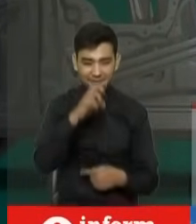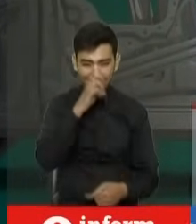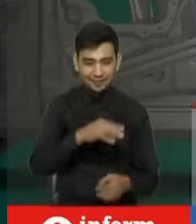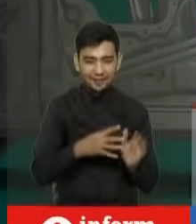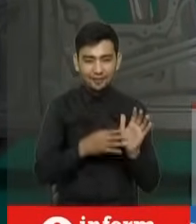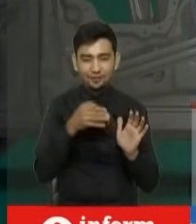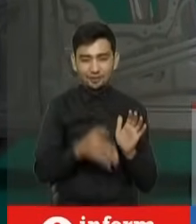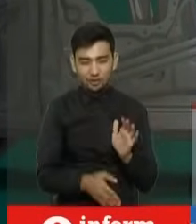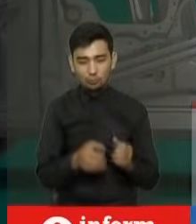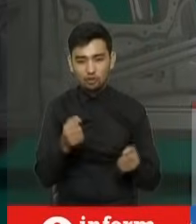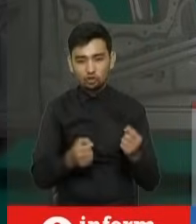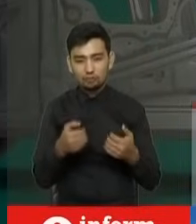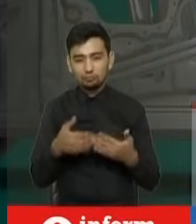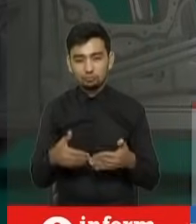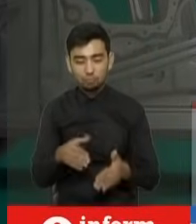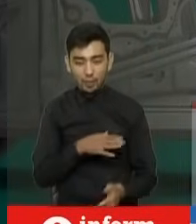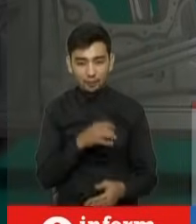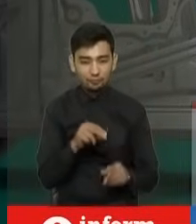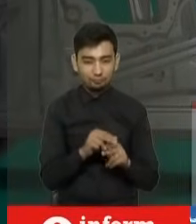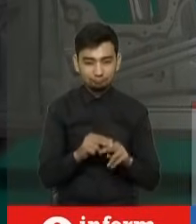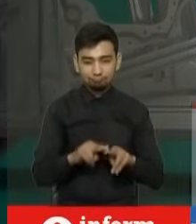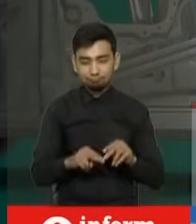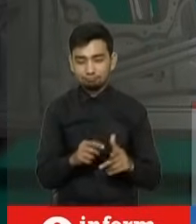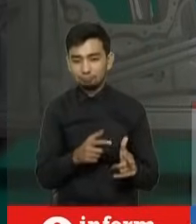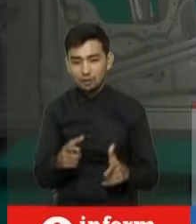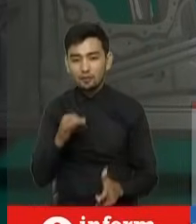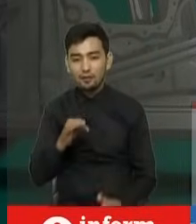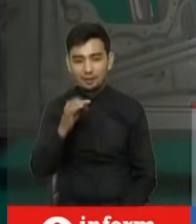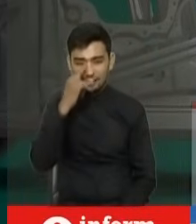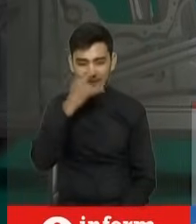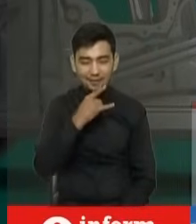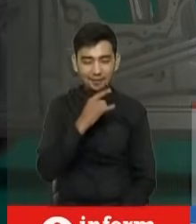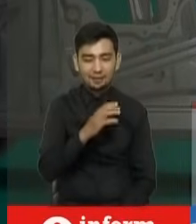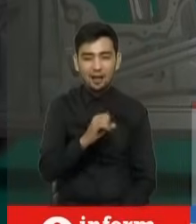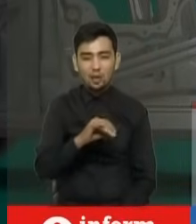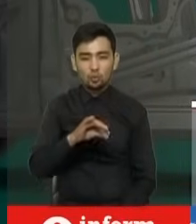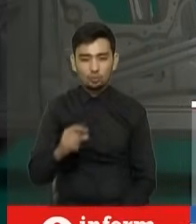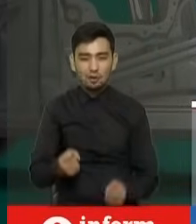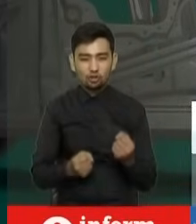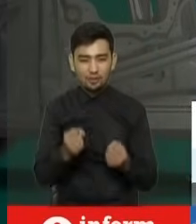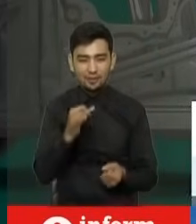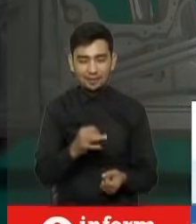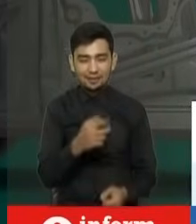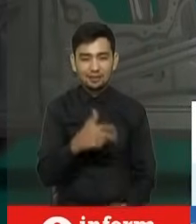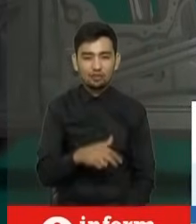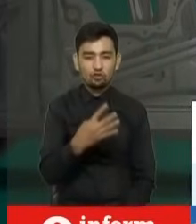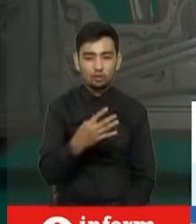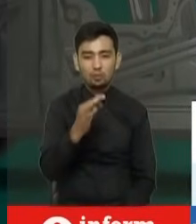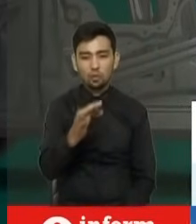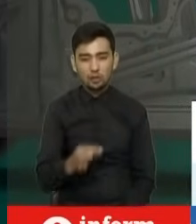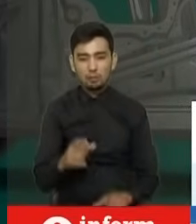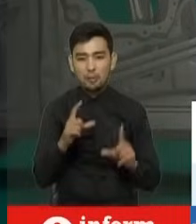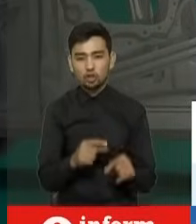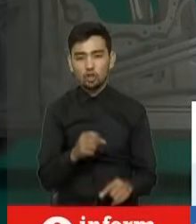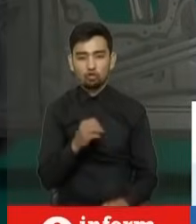9 тысяч транспортных средств. Такие сведения приводит Казахстанский автомобильный союз. Согласно их данным, это на 34% меньше,